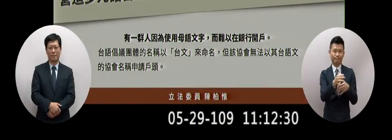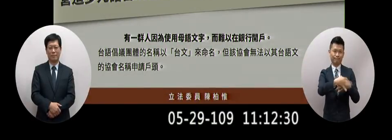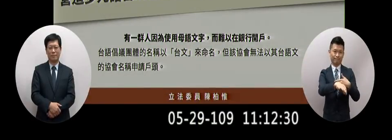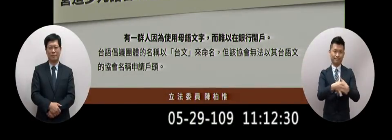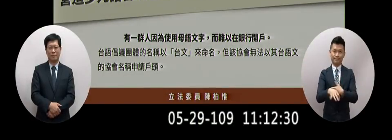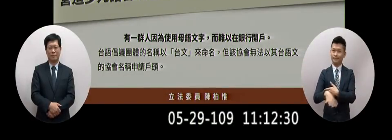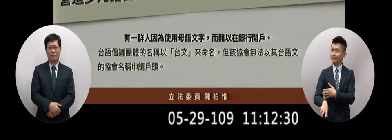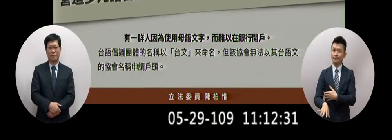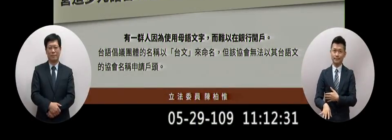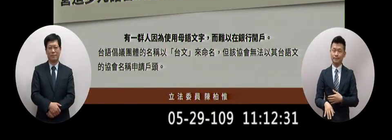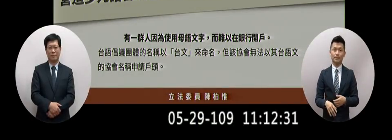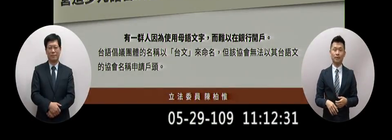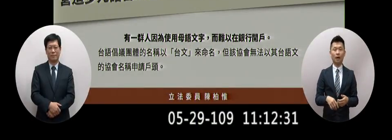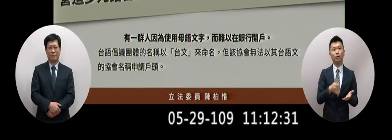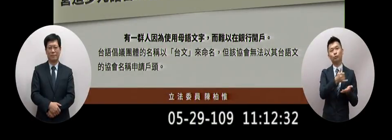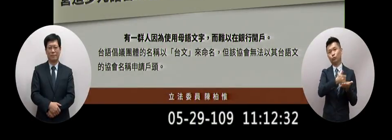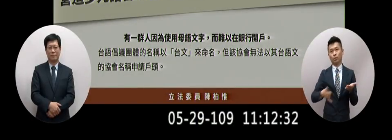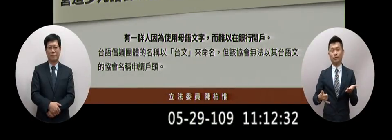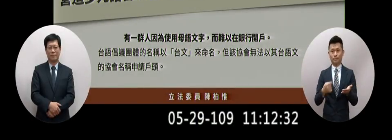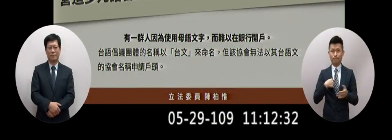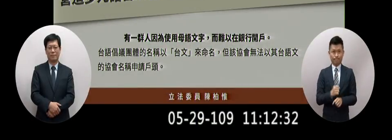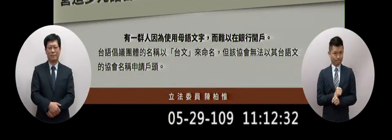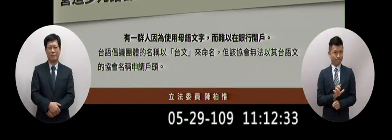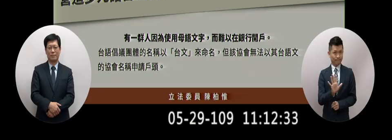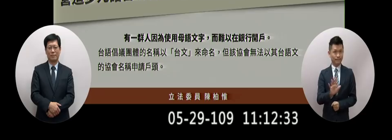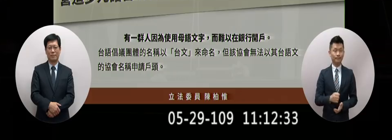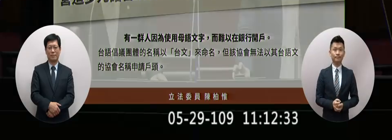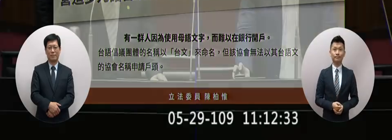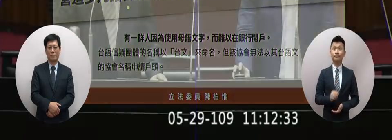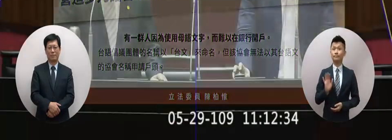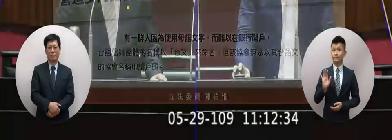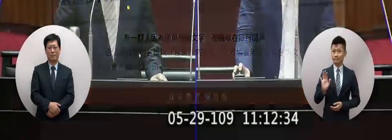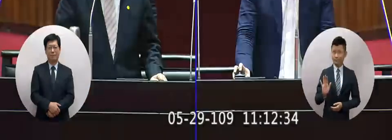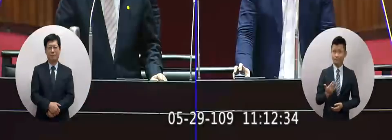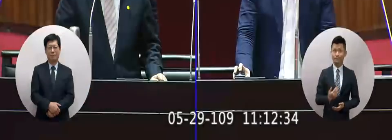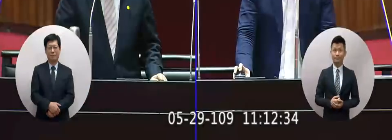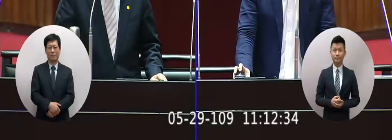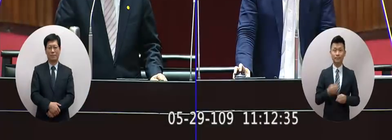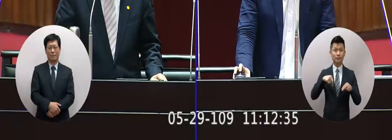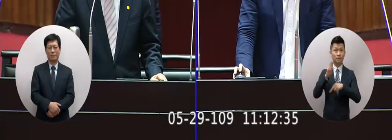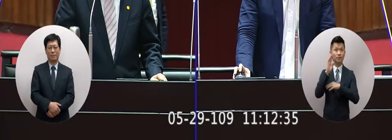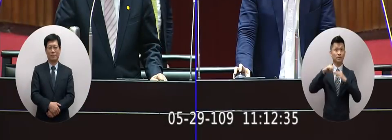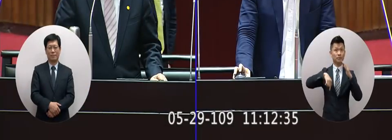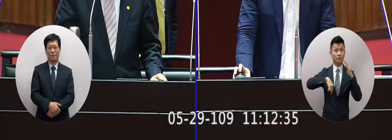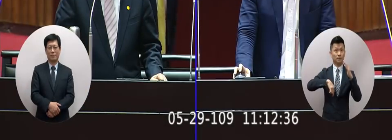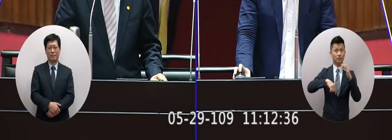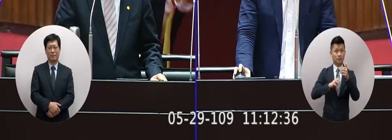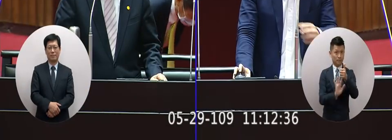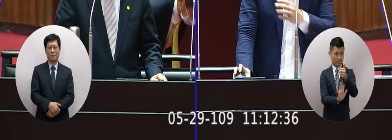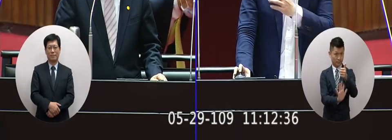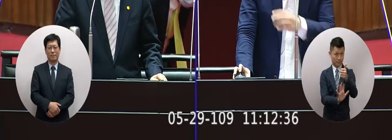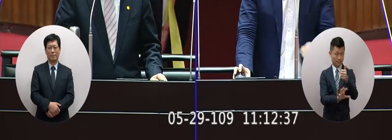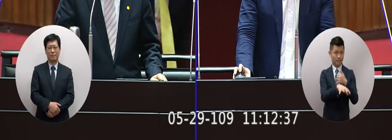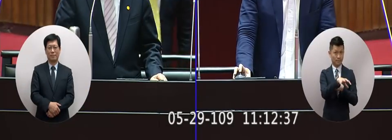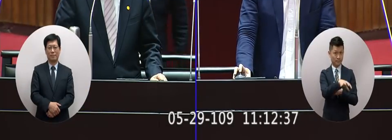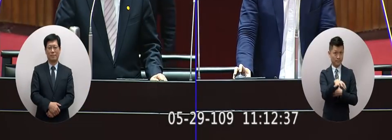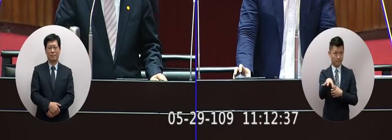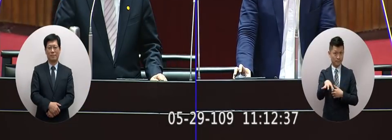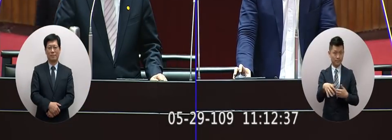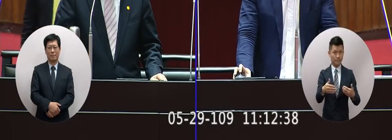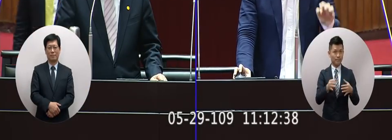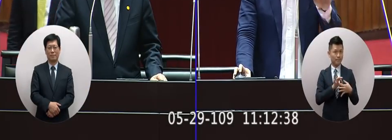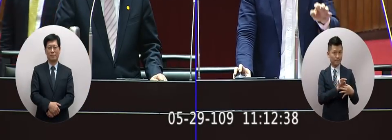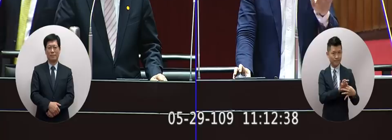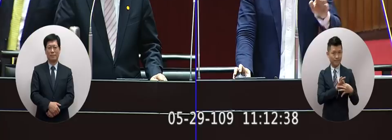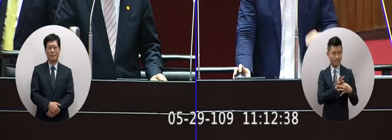啊，所以讲暂时退回，我冇注意到。但是除了诶这个行政单位来关心以